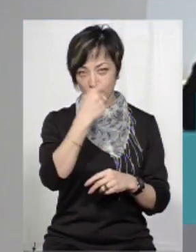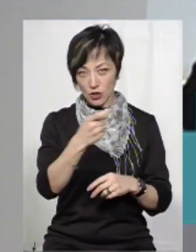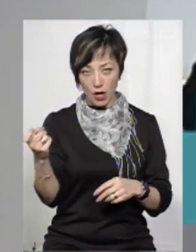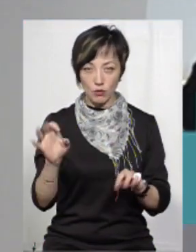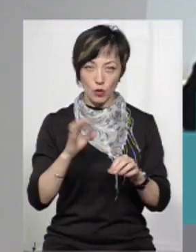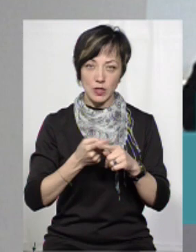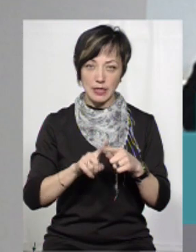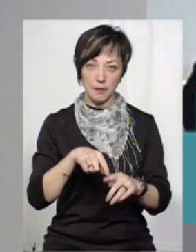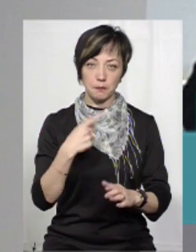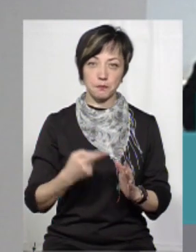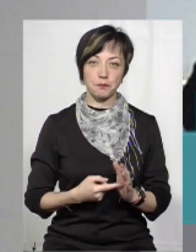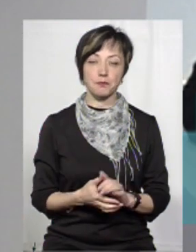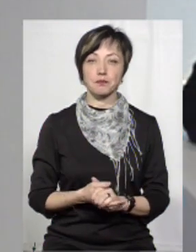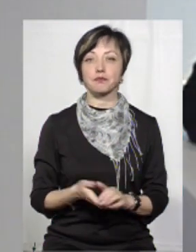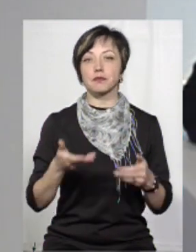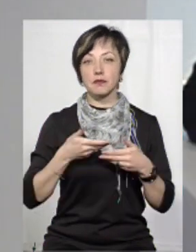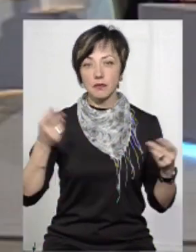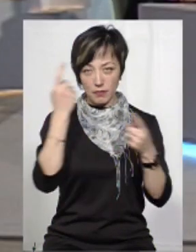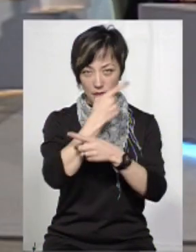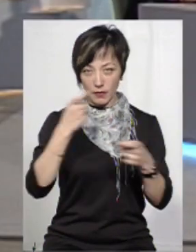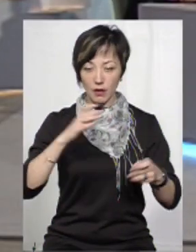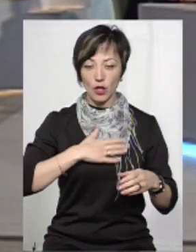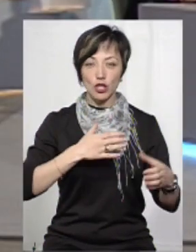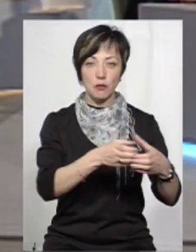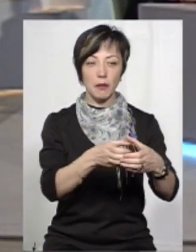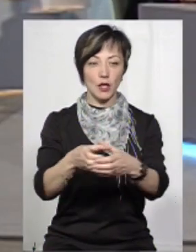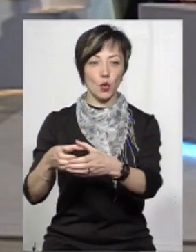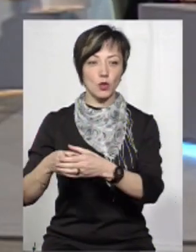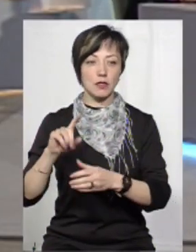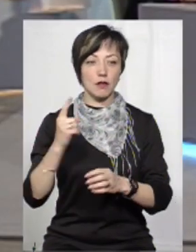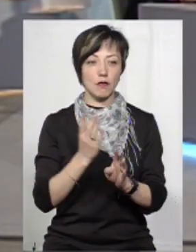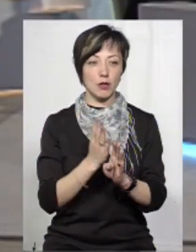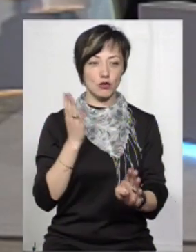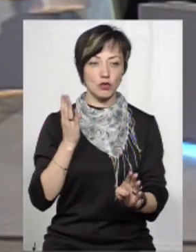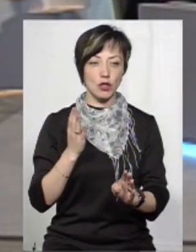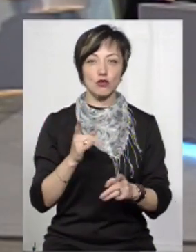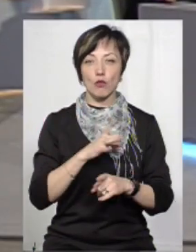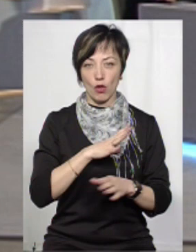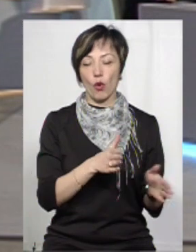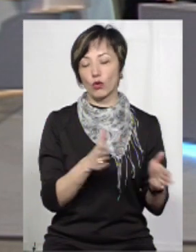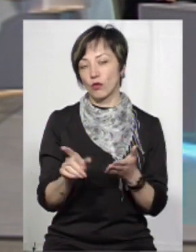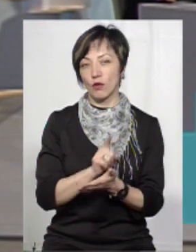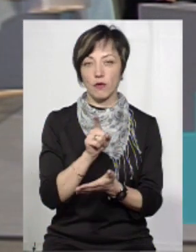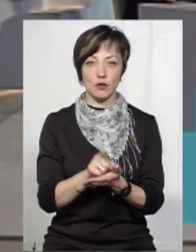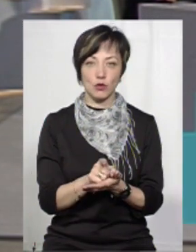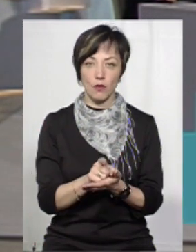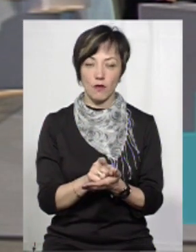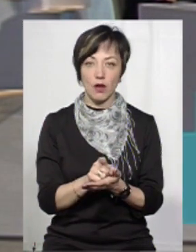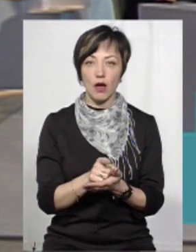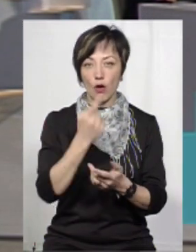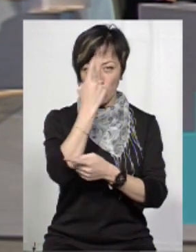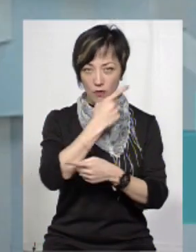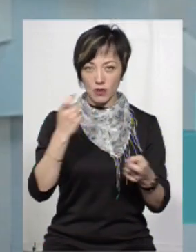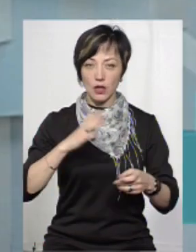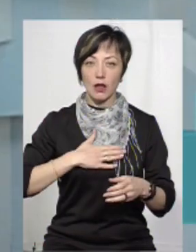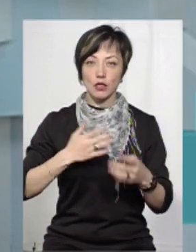про це? Ми оповіщаємо наші підрозділи, в першу чергу. Щоб вони були готові? Обов'язково.